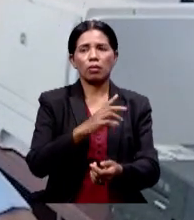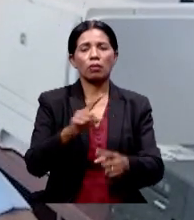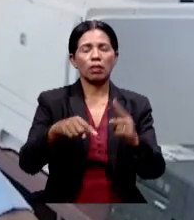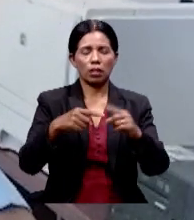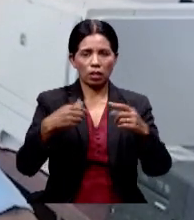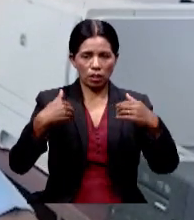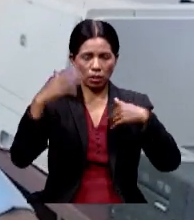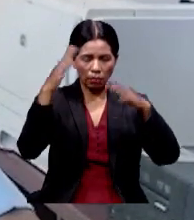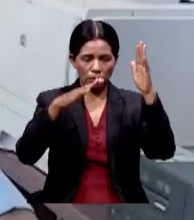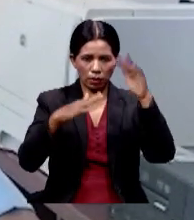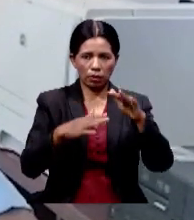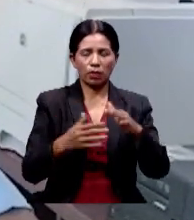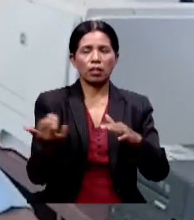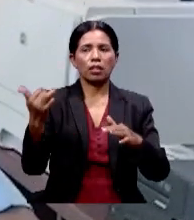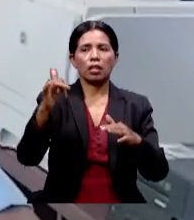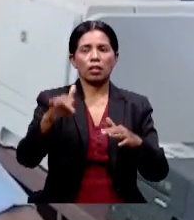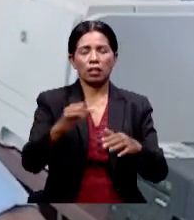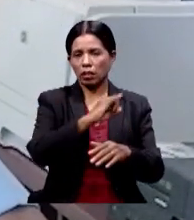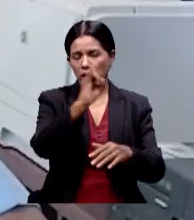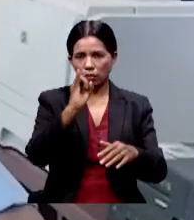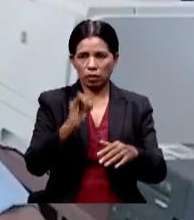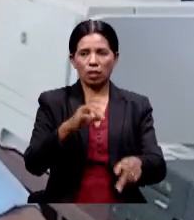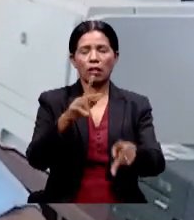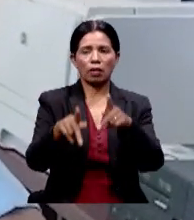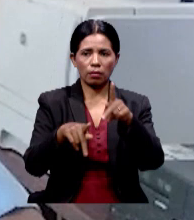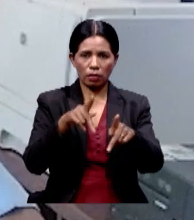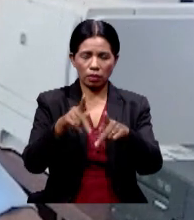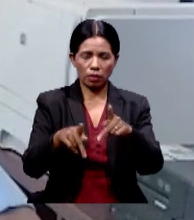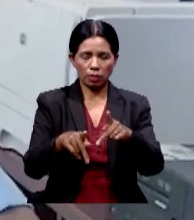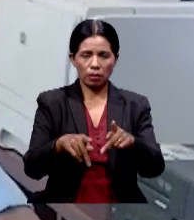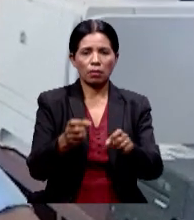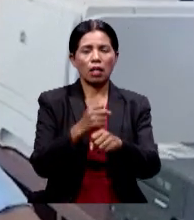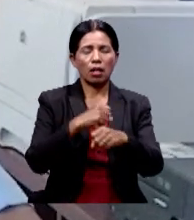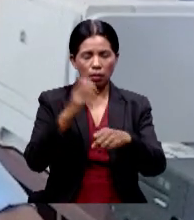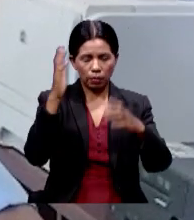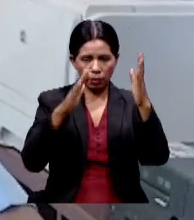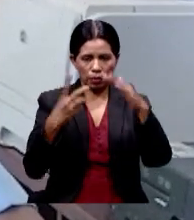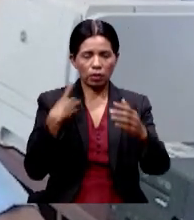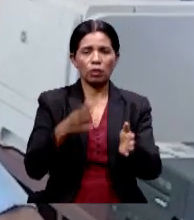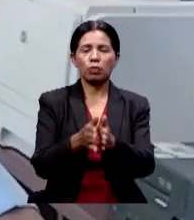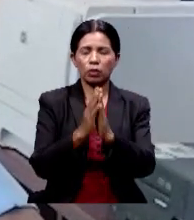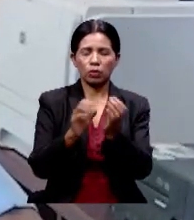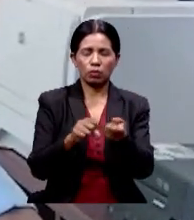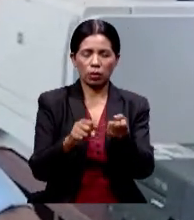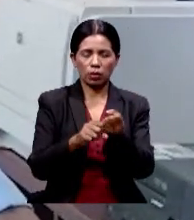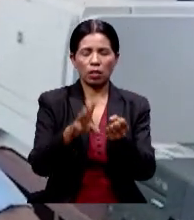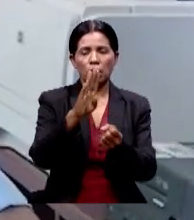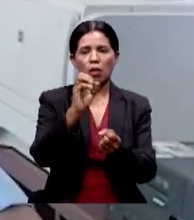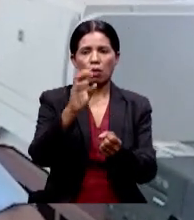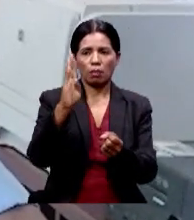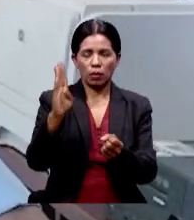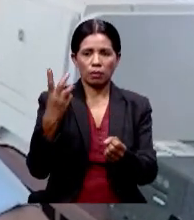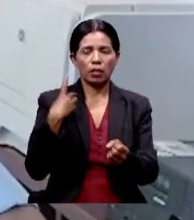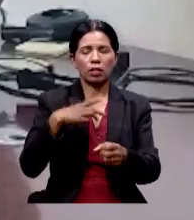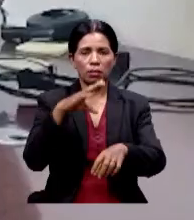me makasila atua o ira identifika na kata emane maka sai autor itu sa apui kena ba bo bo sirtu parita lo ato